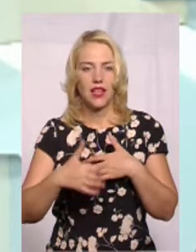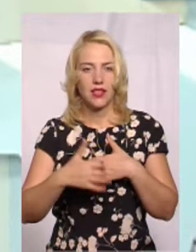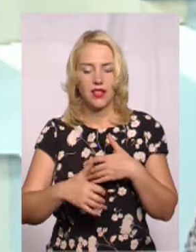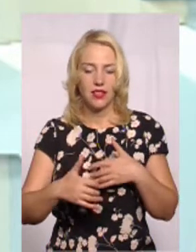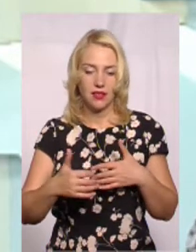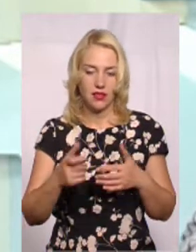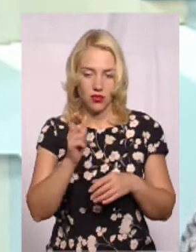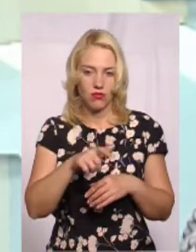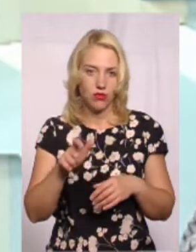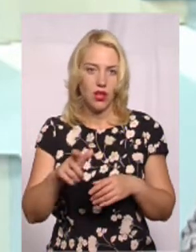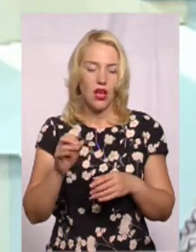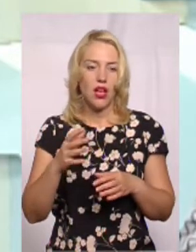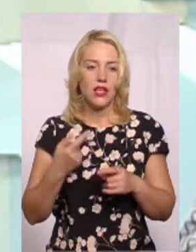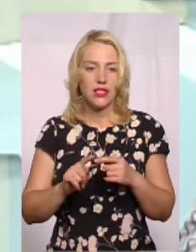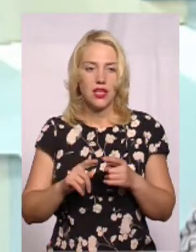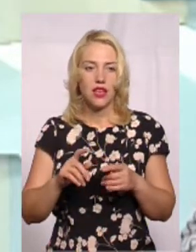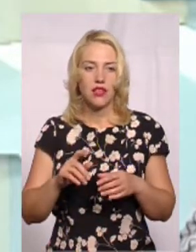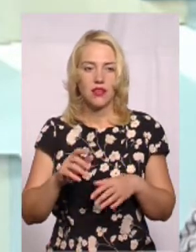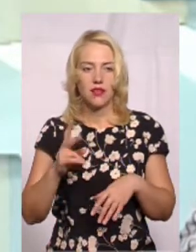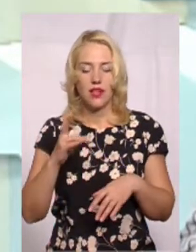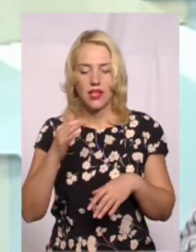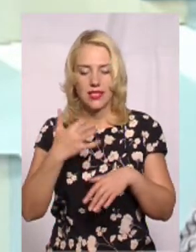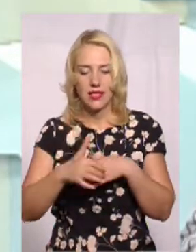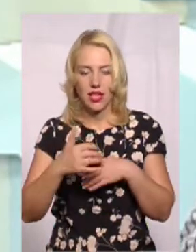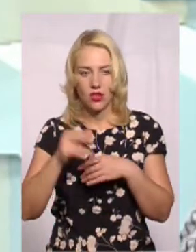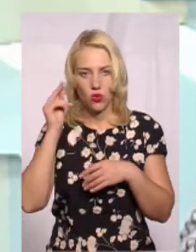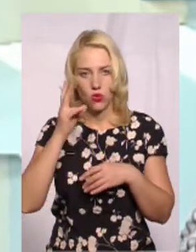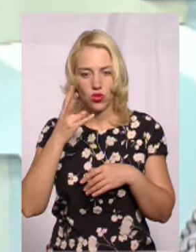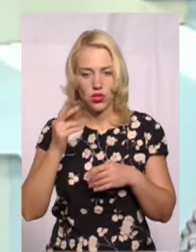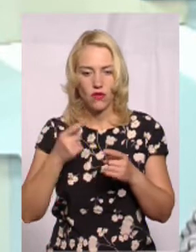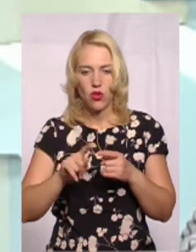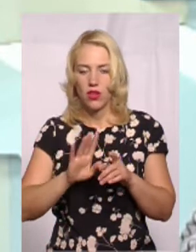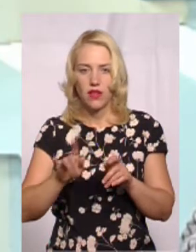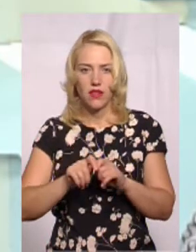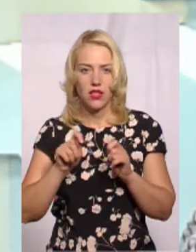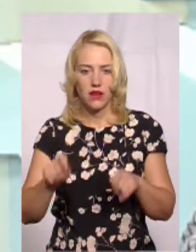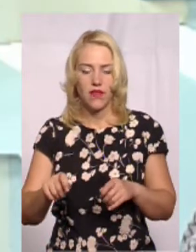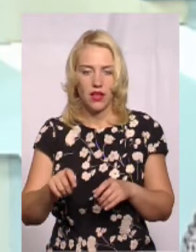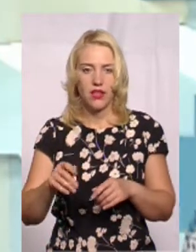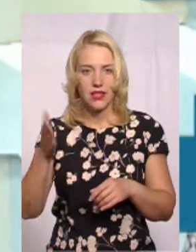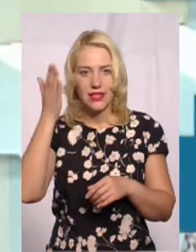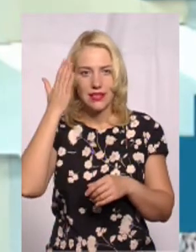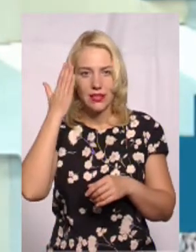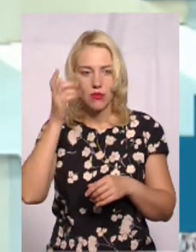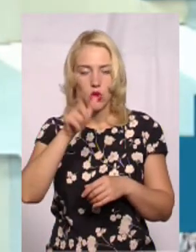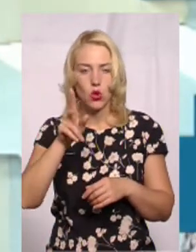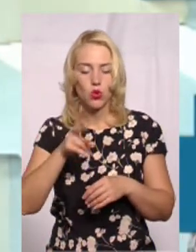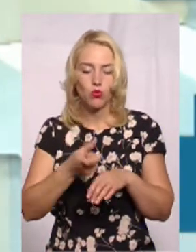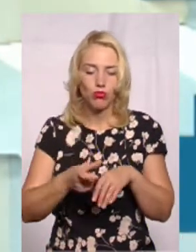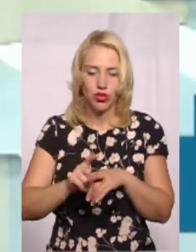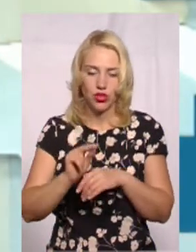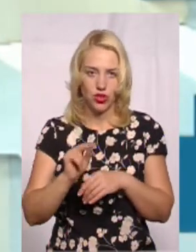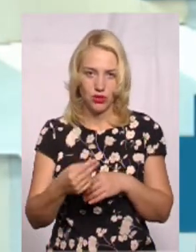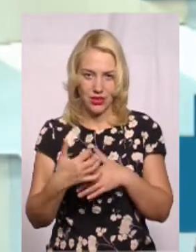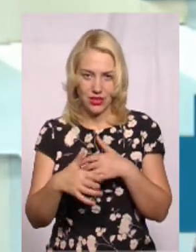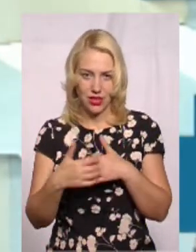середнього учня. І от ця орієнтація на середнього учня, вона не розкриває потенціал тих, хто здібні більше середнього. Ті, хто, от,